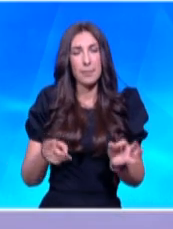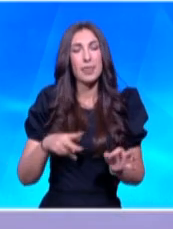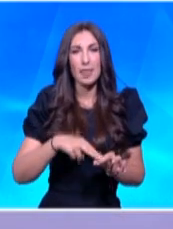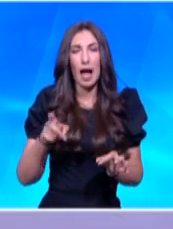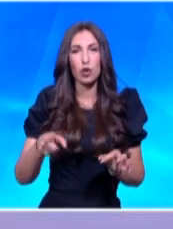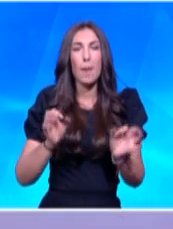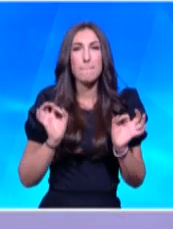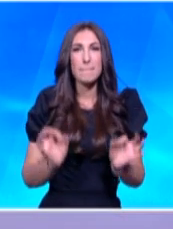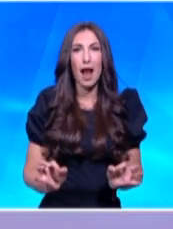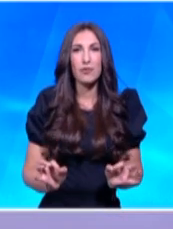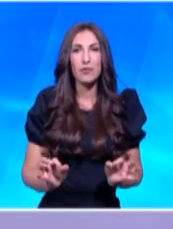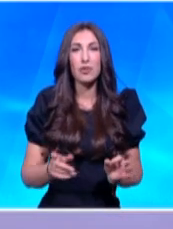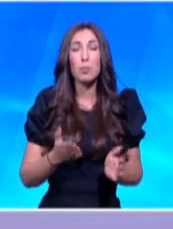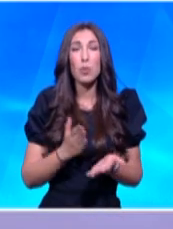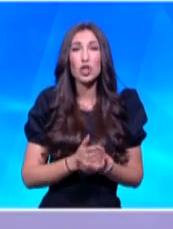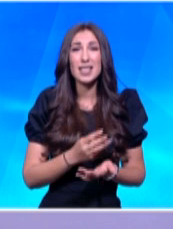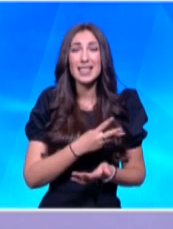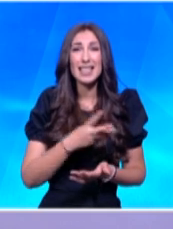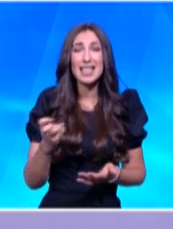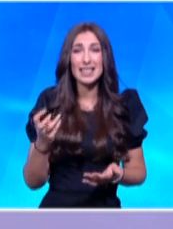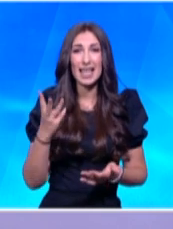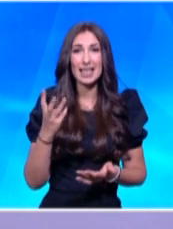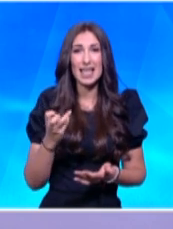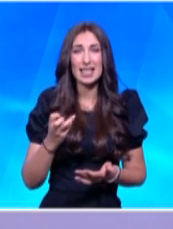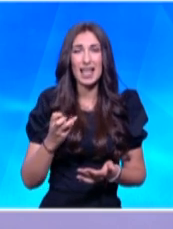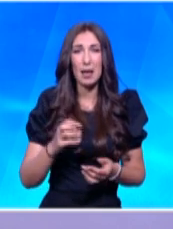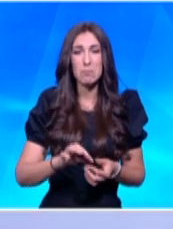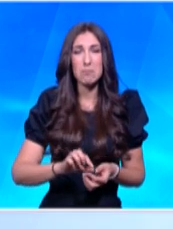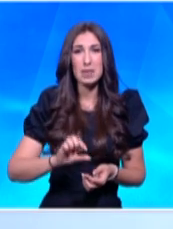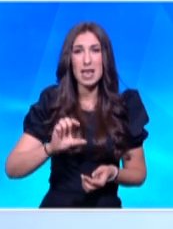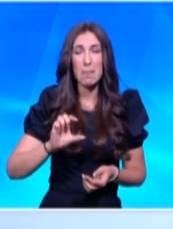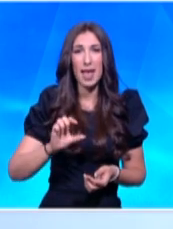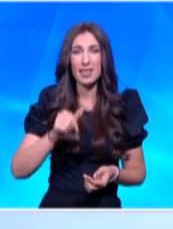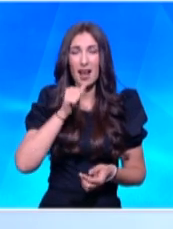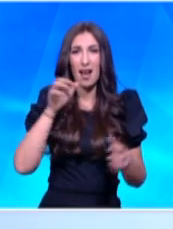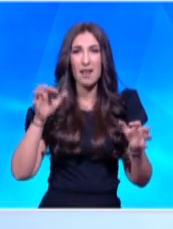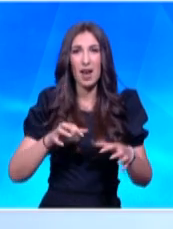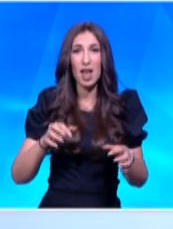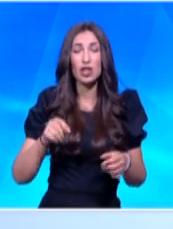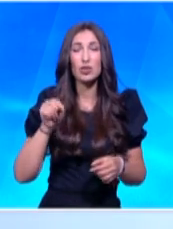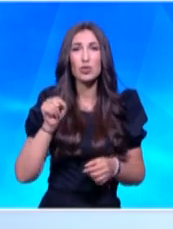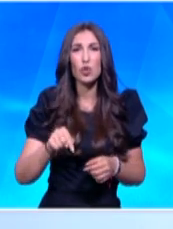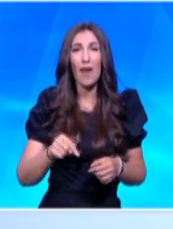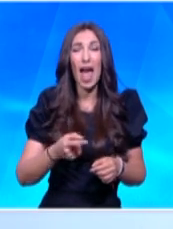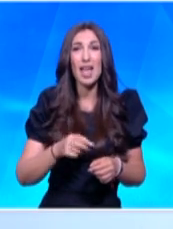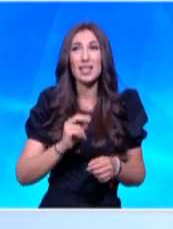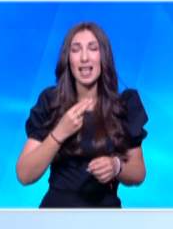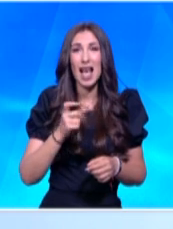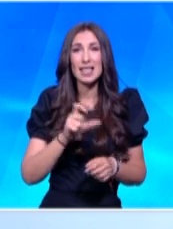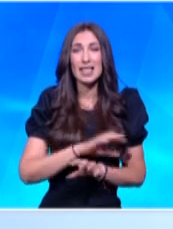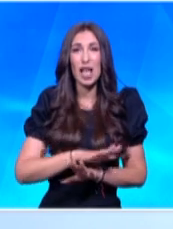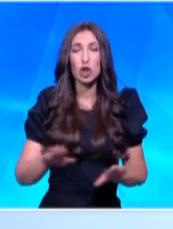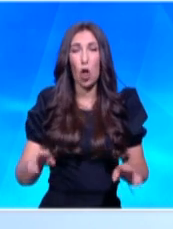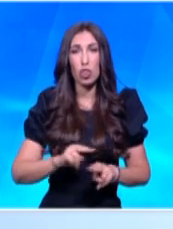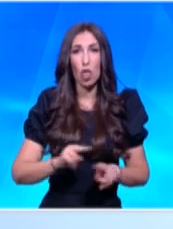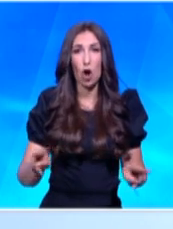потвърда кости 330 мм. Това е сезонна норма. И то за,